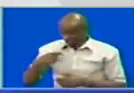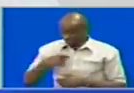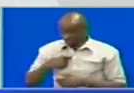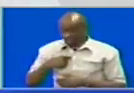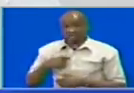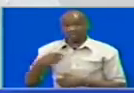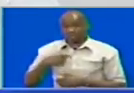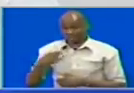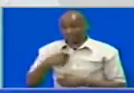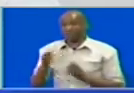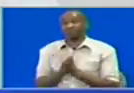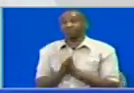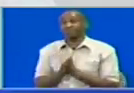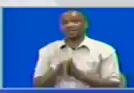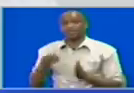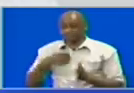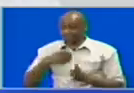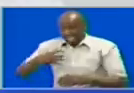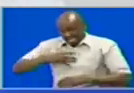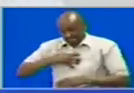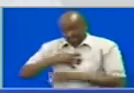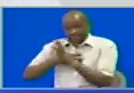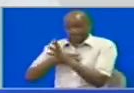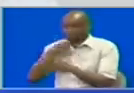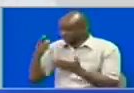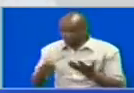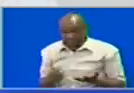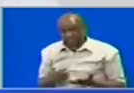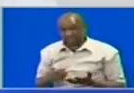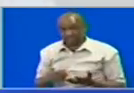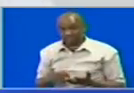FC nimeenda bandari. Nikachukua leave. Sasa mimi kwa na mimi